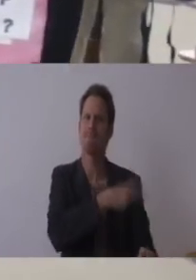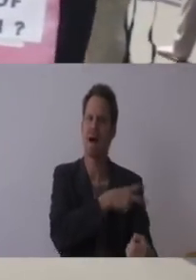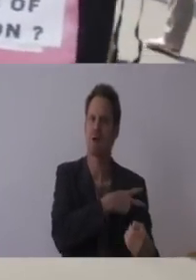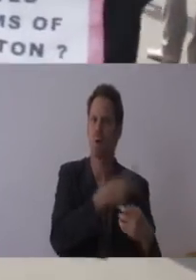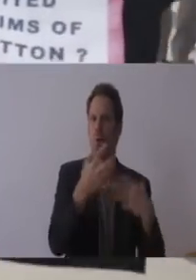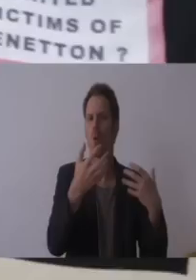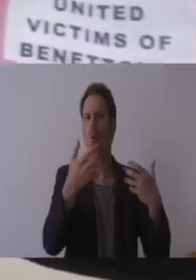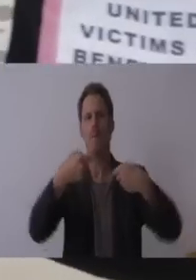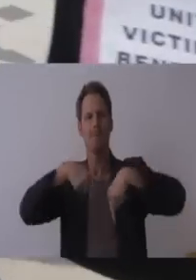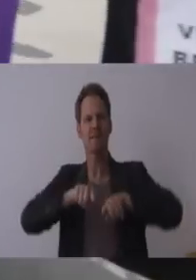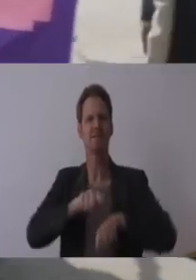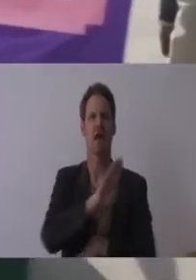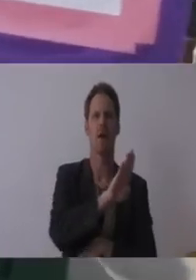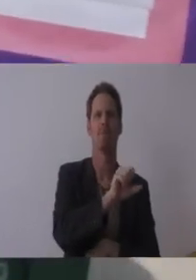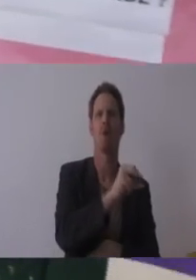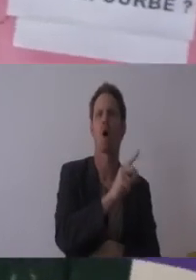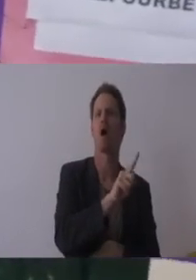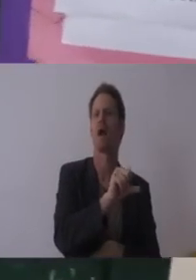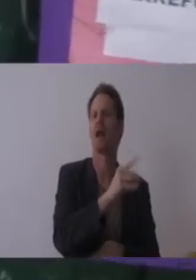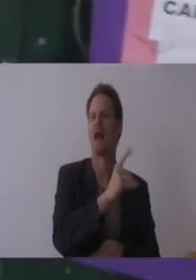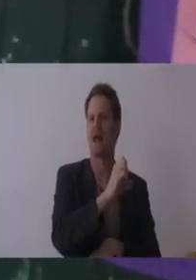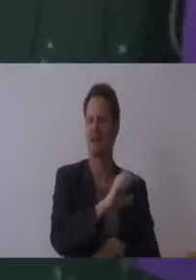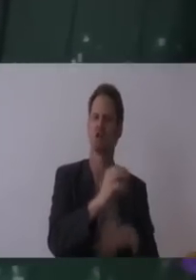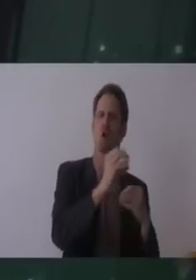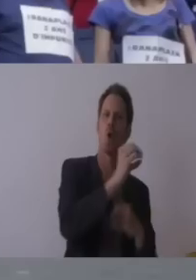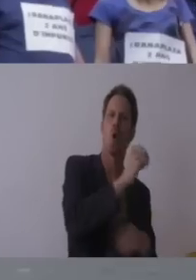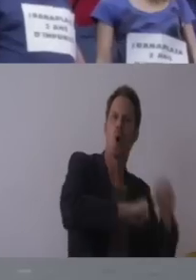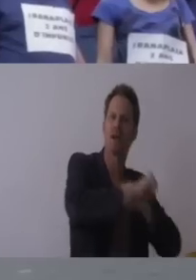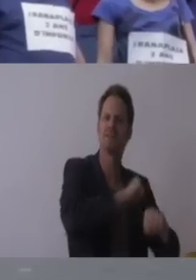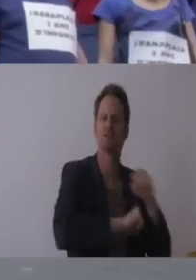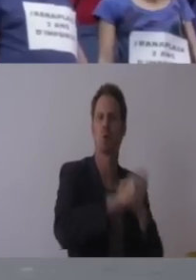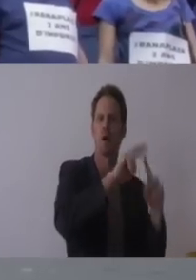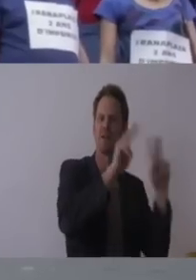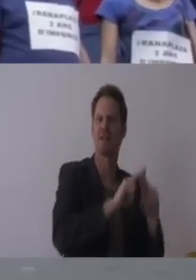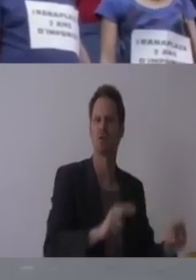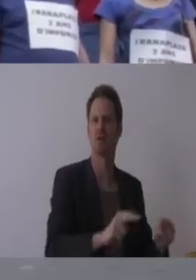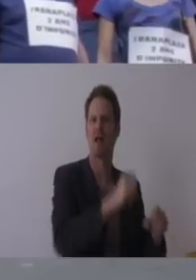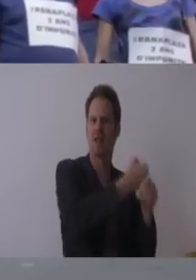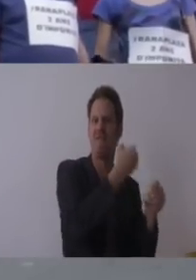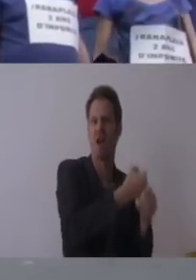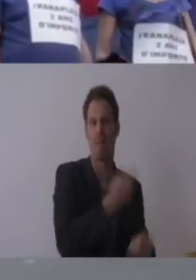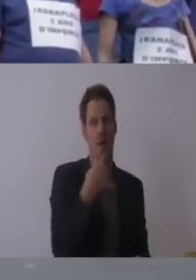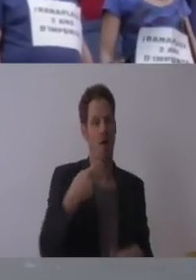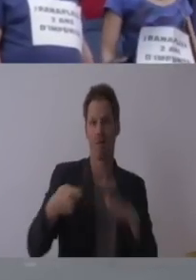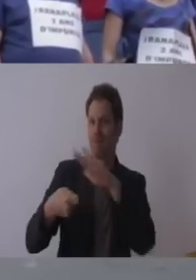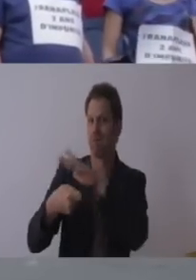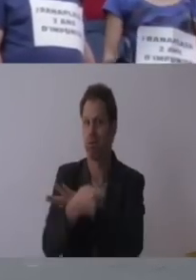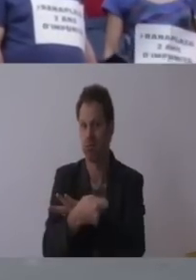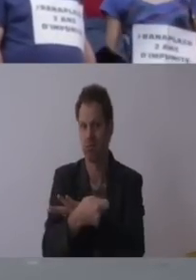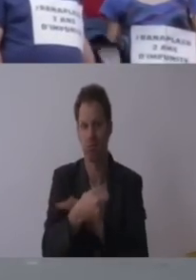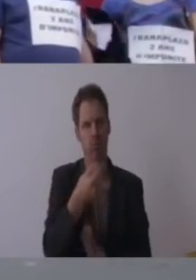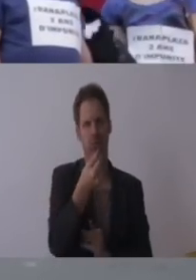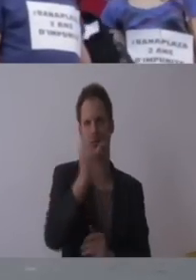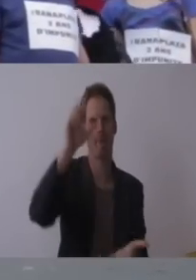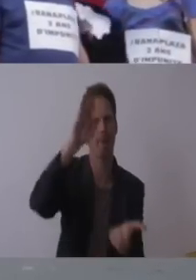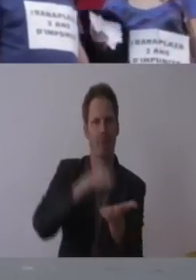organisations syndicales, patronales, le gouvernement du Bangladesh et l'OIT, l'Organisation internationale du travail, mais ils n'ont pas collecté suffisamment de